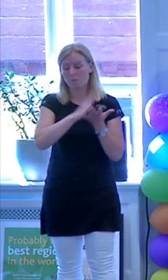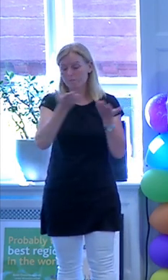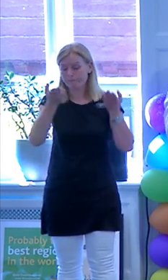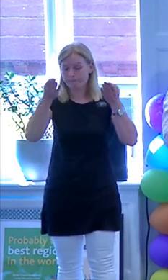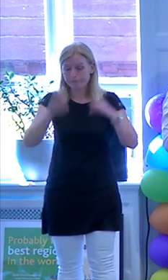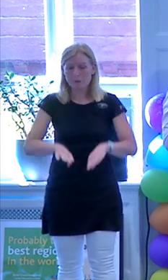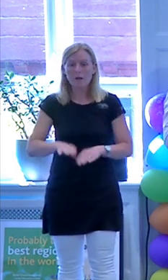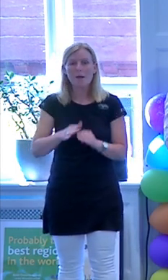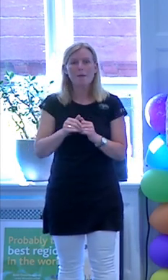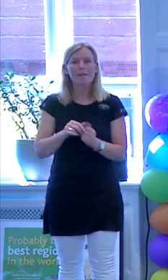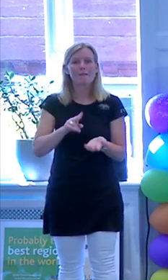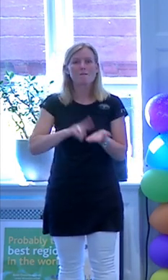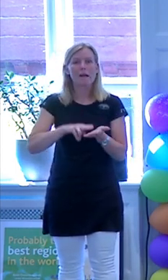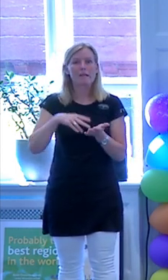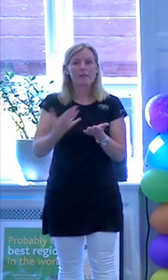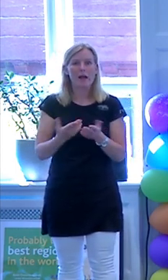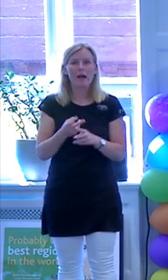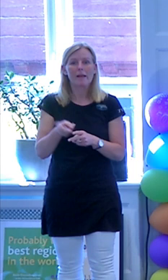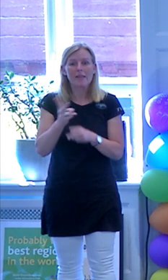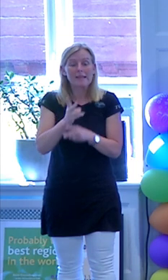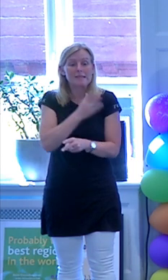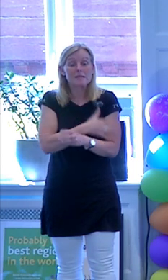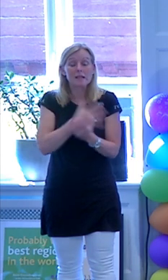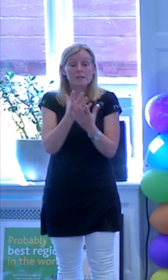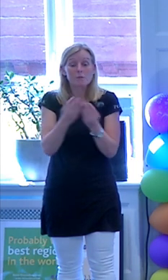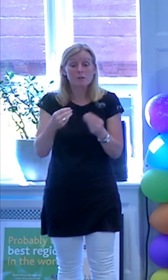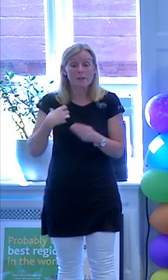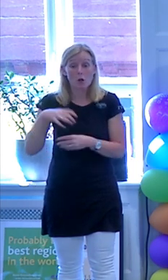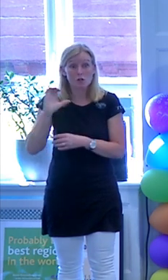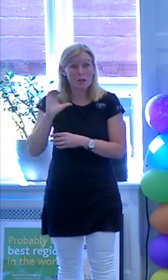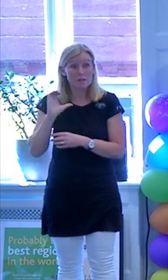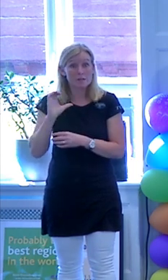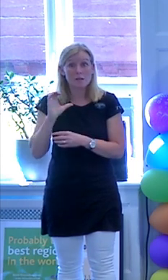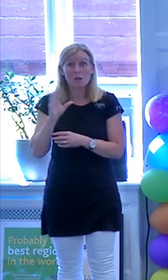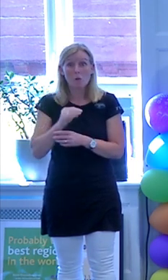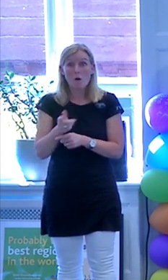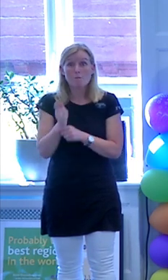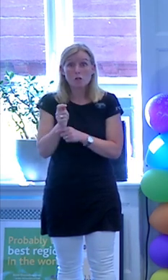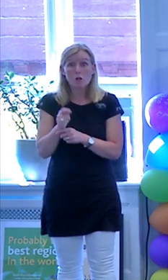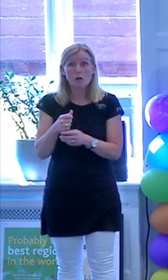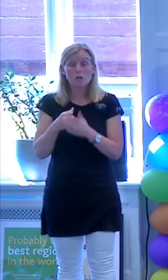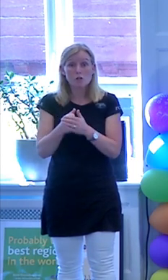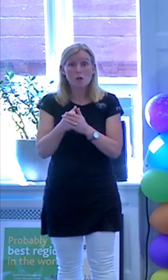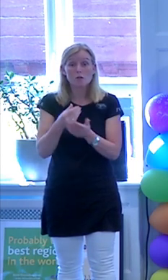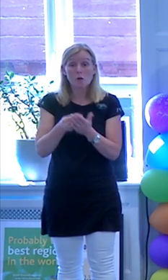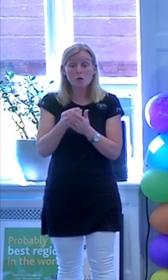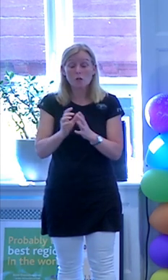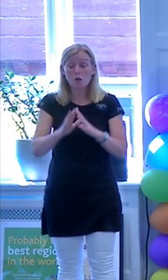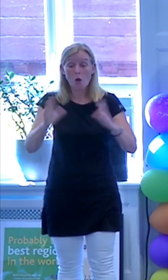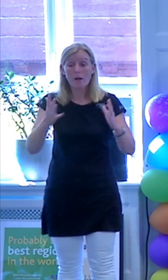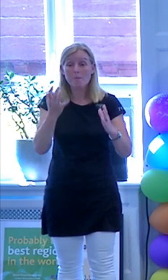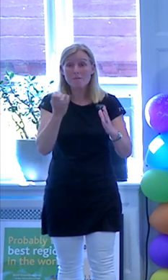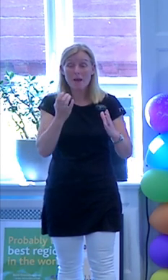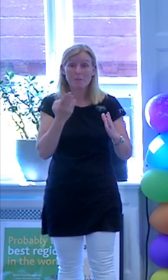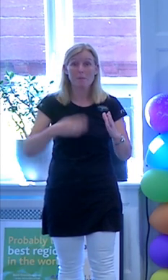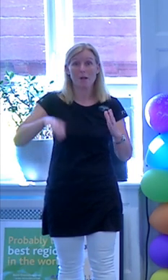Men bara det faktum att extratjänsterna försvann i höstas gör att våra försörjningsstödskostnader ökar med 50 miljoner i vår stad. Och